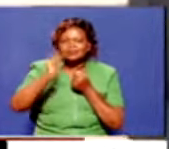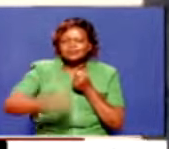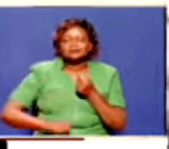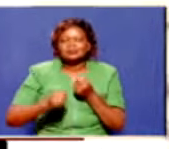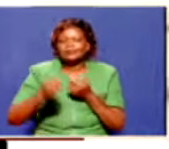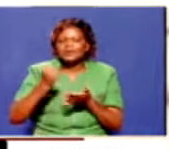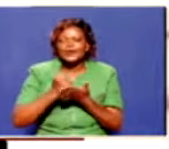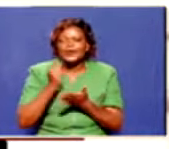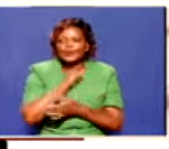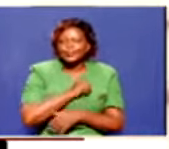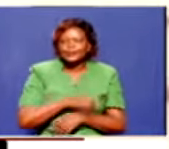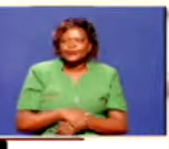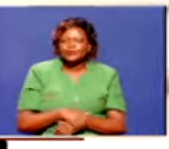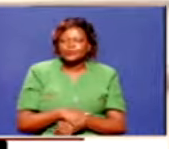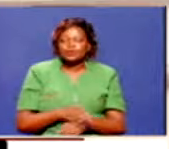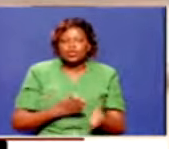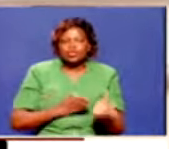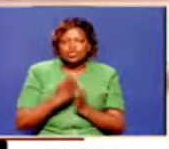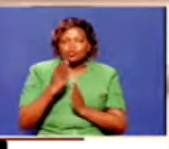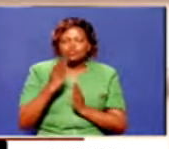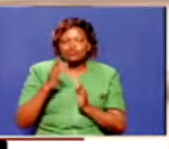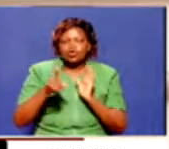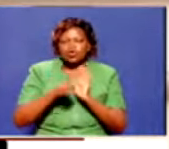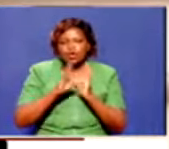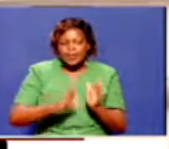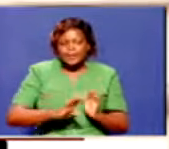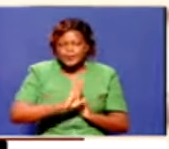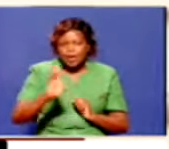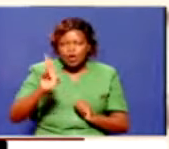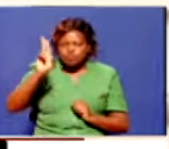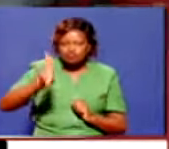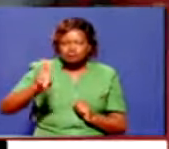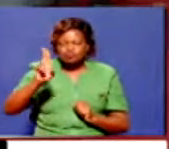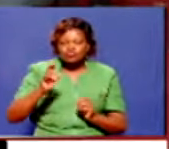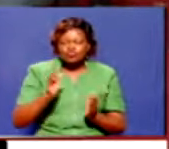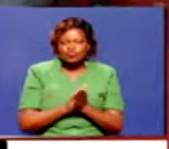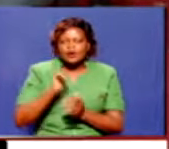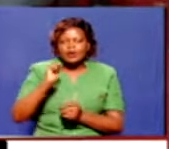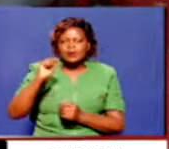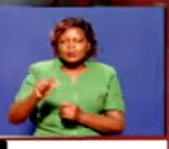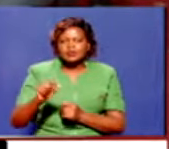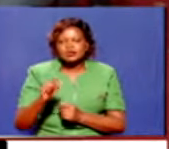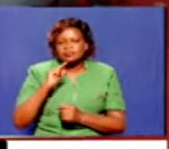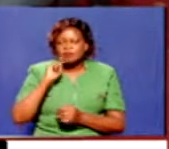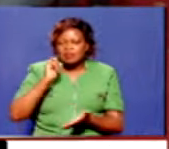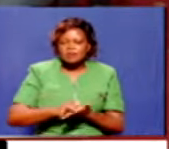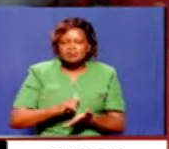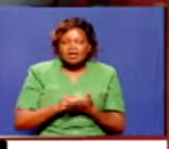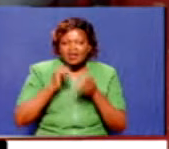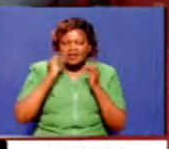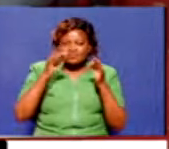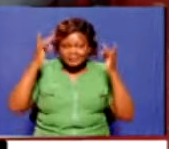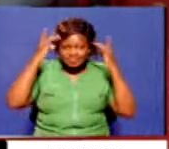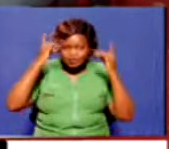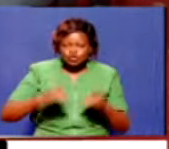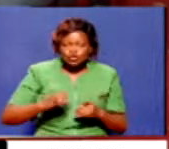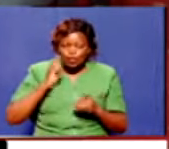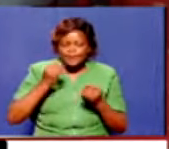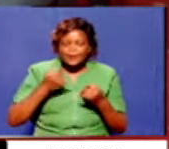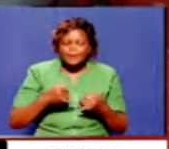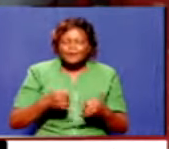wameteuliwa. Kupitia kwa mawakili wao, Rais Uhuru Kenyatta na mwanasheria mkuu walidai kuwa iwapo uamuzi huo